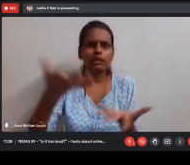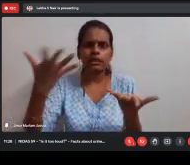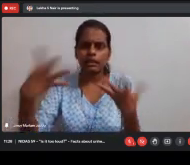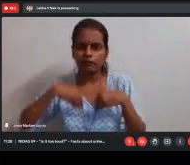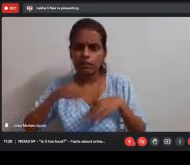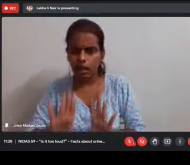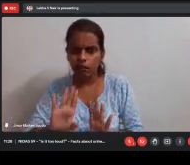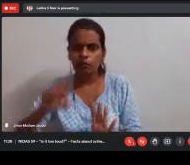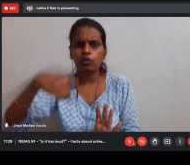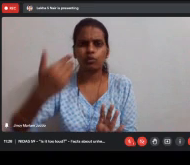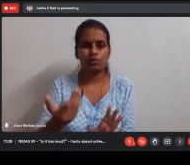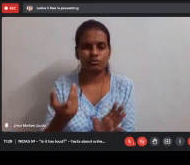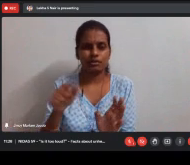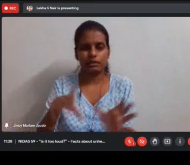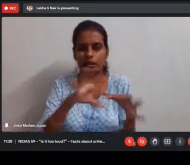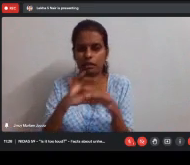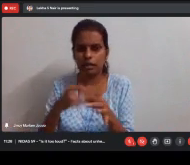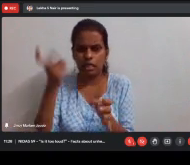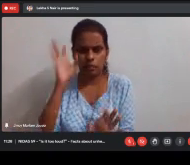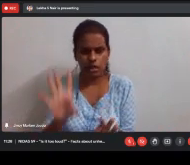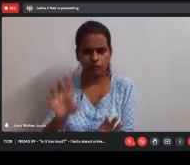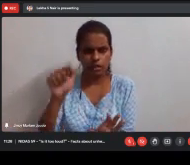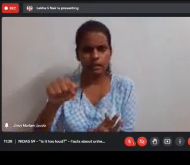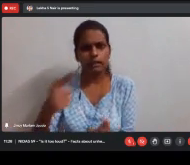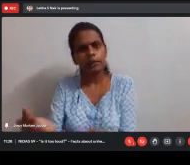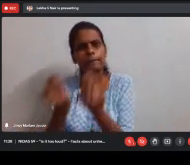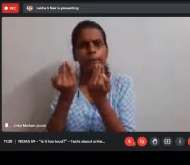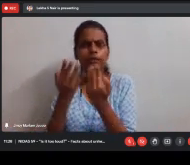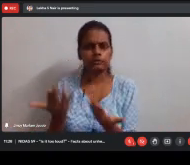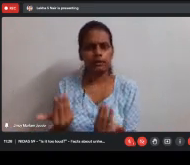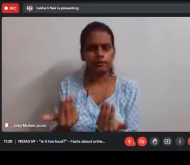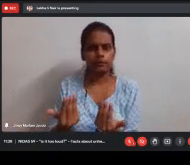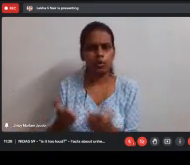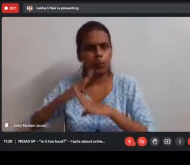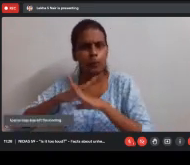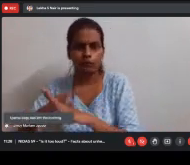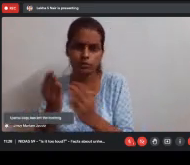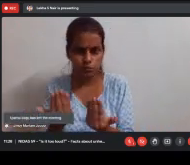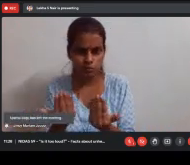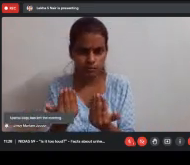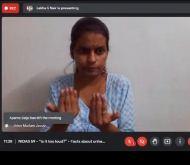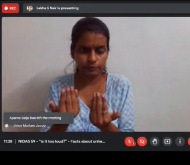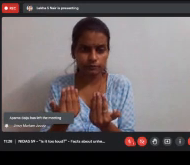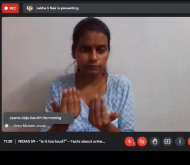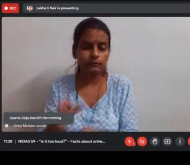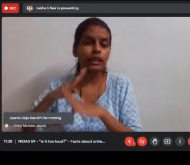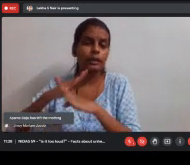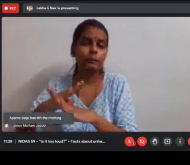പറഞ്ഞു താൽക്കാലികമായിട്ടുള്ള ഒരു കേൾവിക്കുറവായിട്ട് സ്റ്റാർട്ട് ചെയ്യാം. ഈ താൽക്കാലികമായിട്ടുള്ള കേൾവിക്കുറവ് എന്ന് പറയുന്നത്